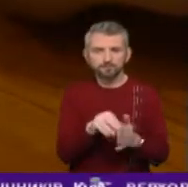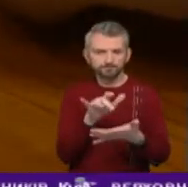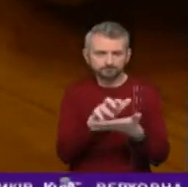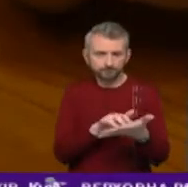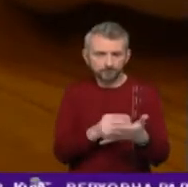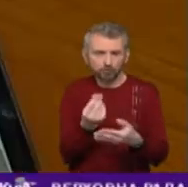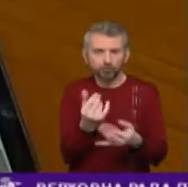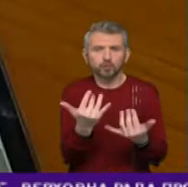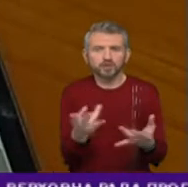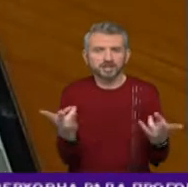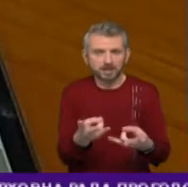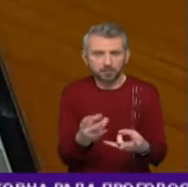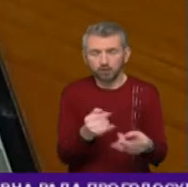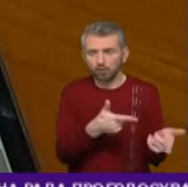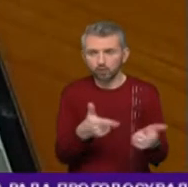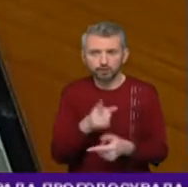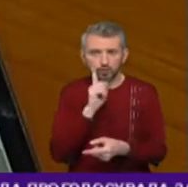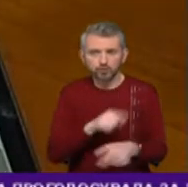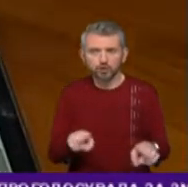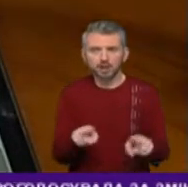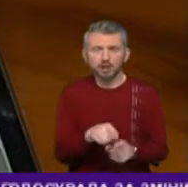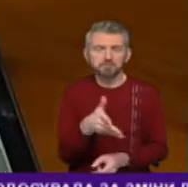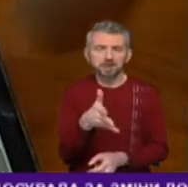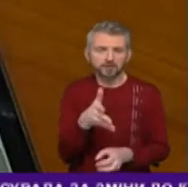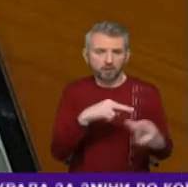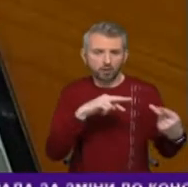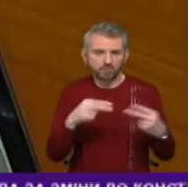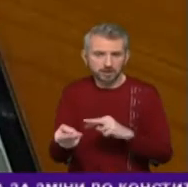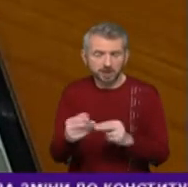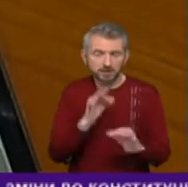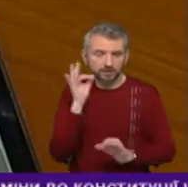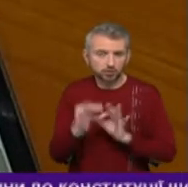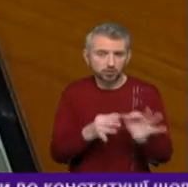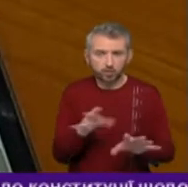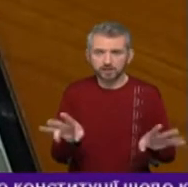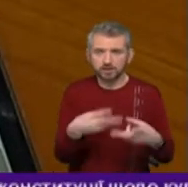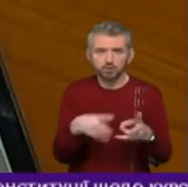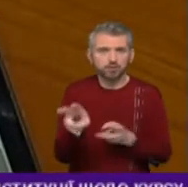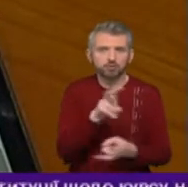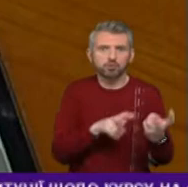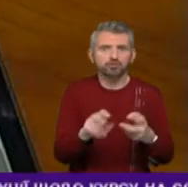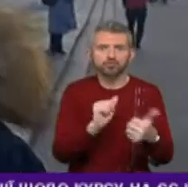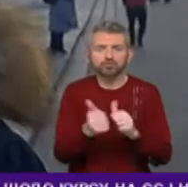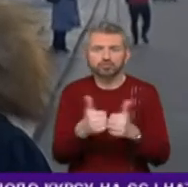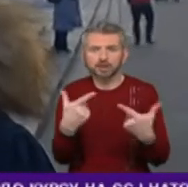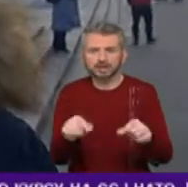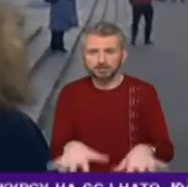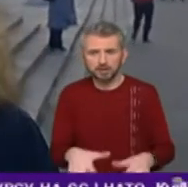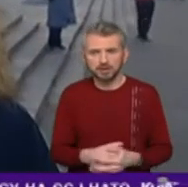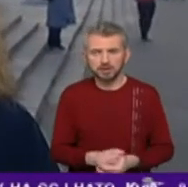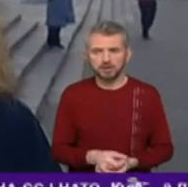валюті і готово. Справді зручно, адже ось така п'ятихвилинна конвертація цілодобова і не потребує пошуку обмінників. Ну,